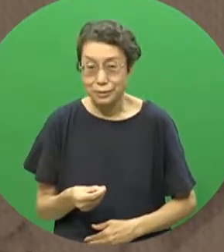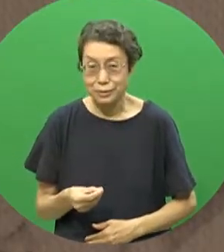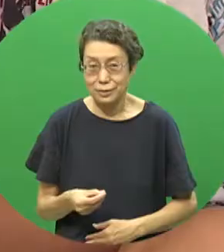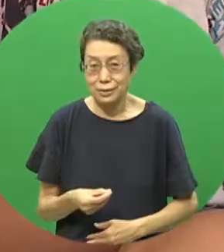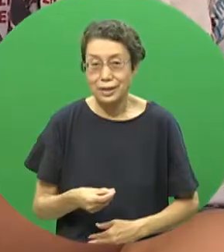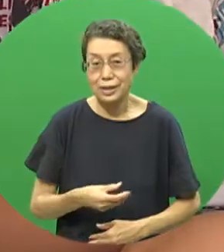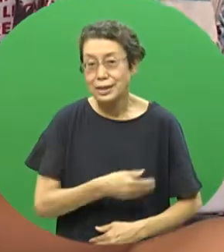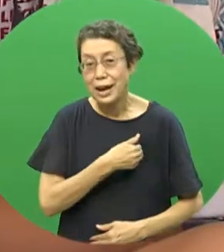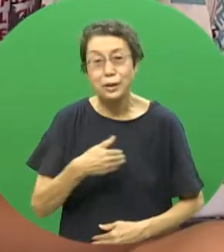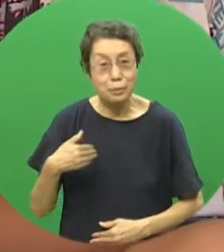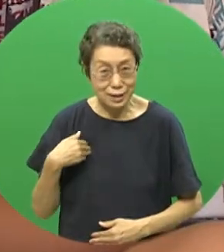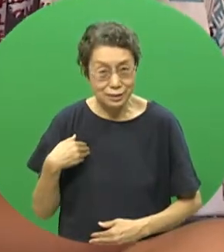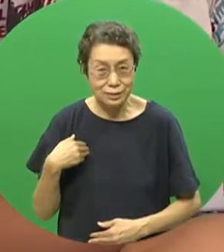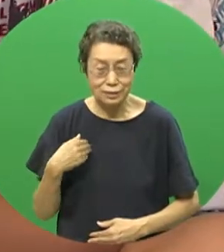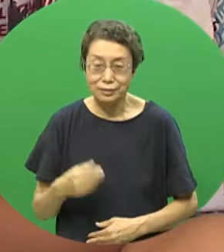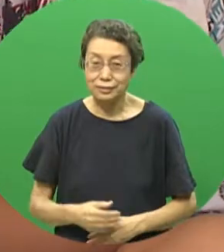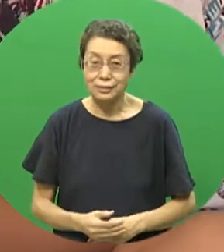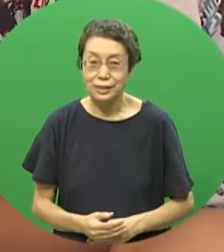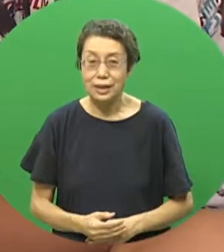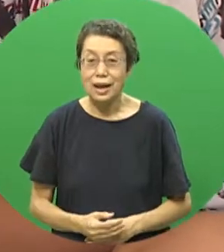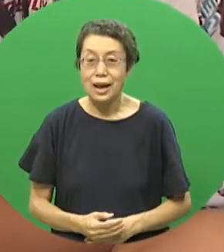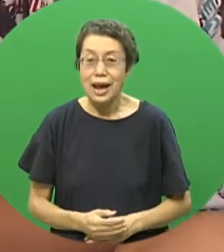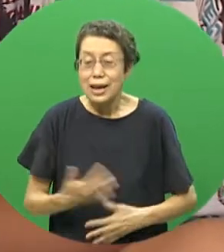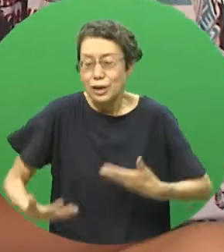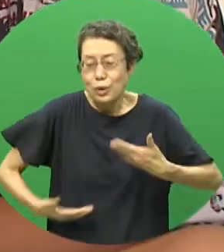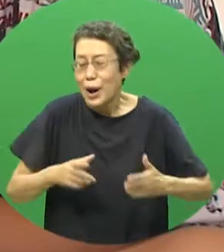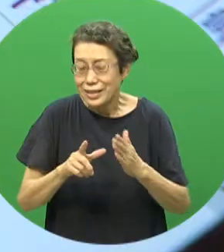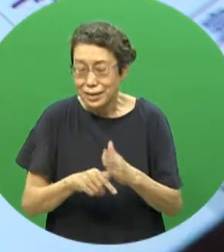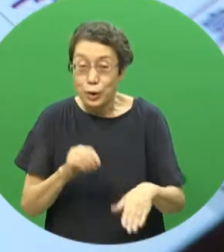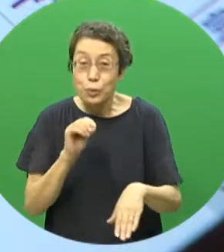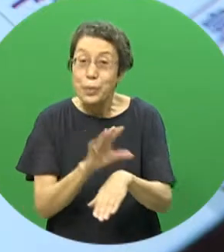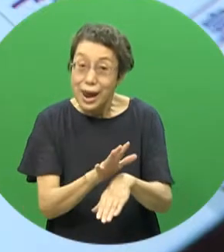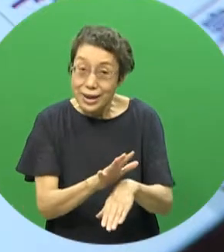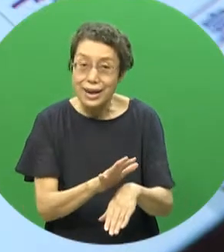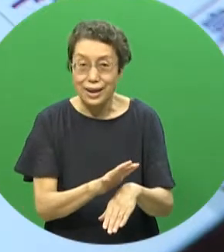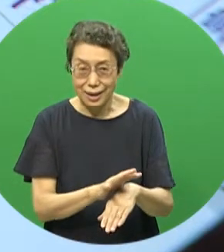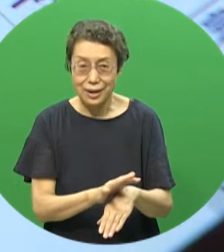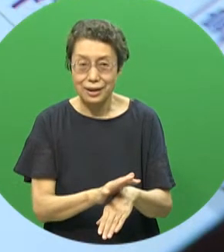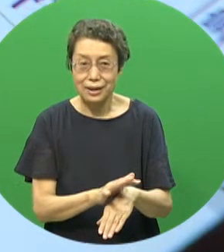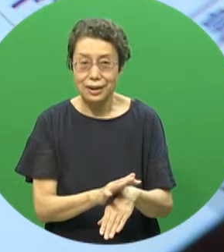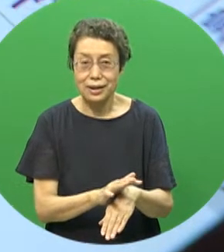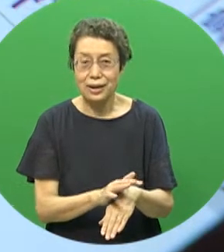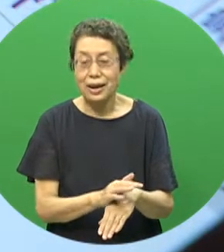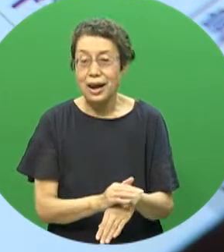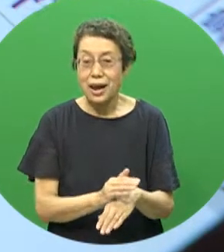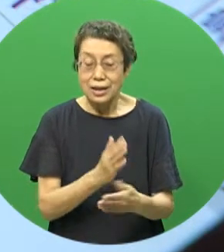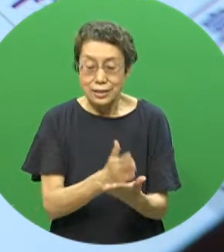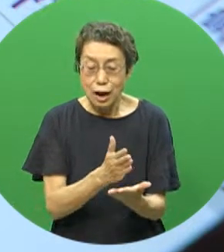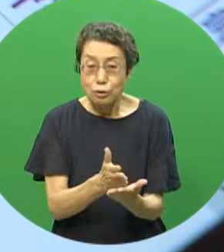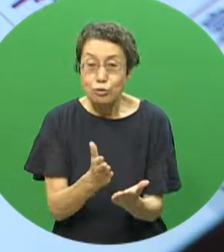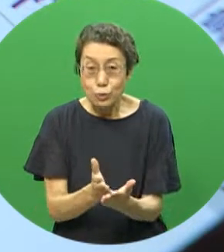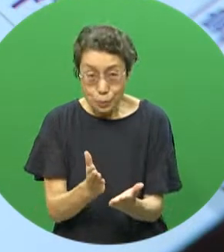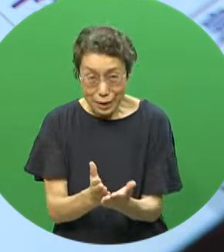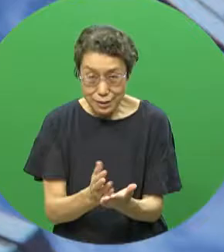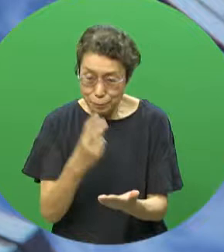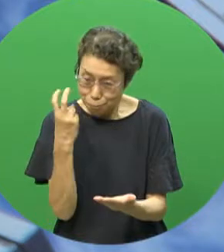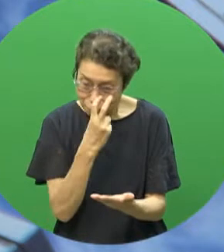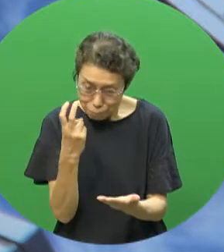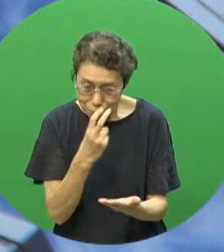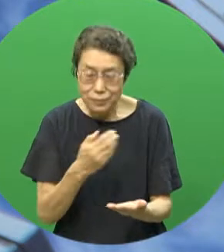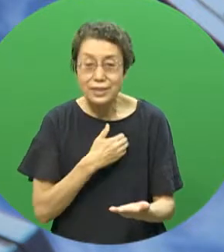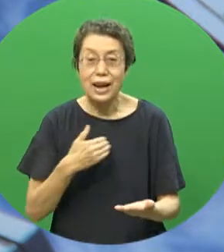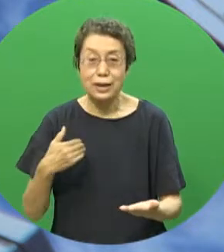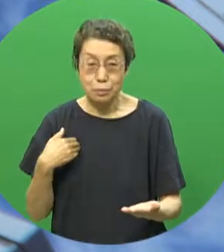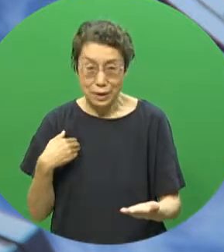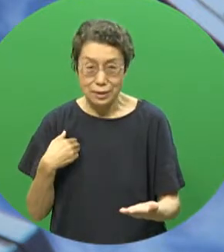。忙しくて図書館に行けない時も便利。電子書籍はジャンル別に検索することができます。貸し出